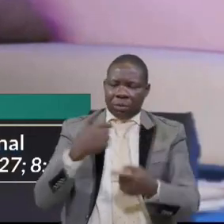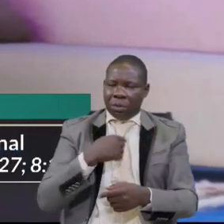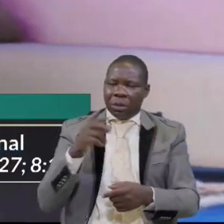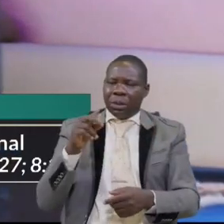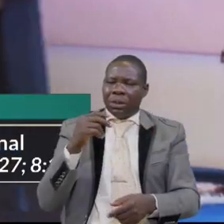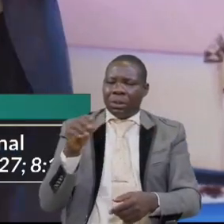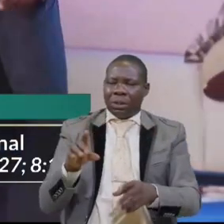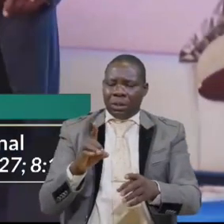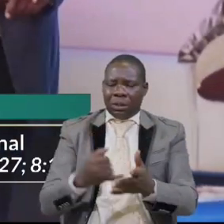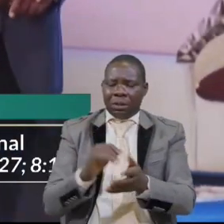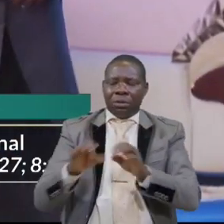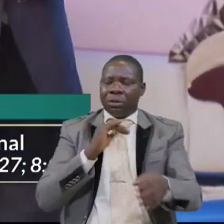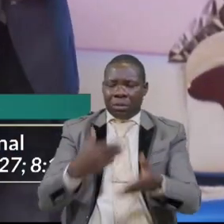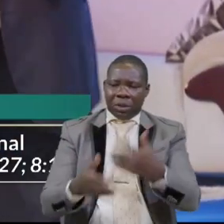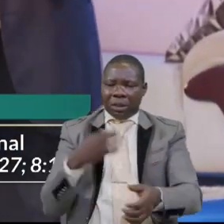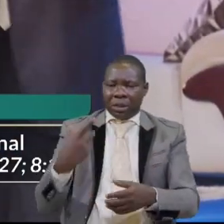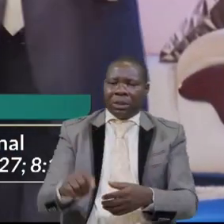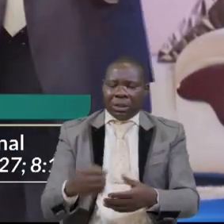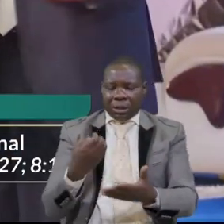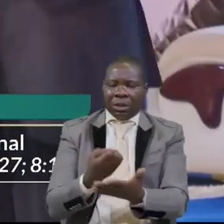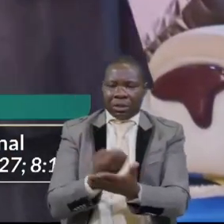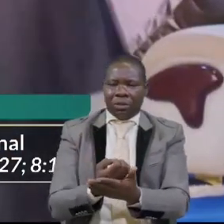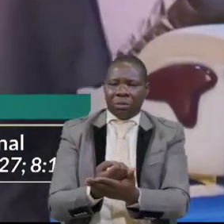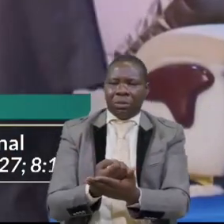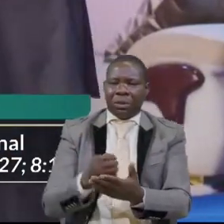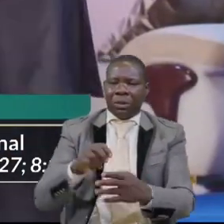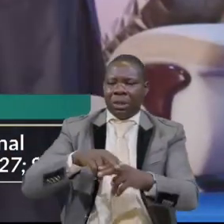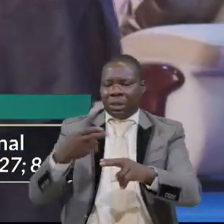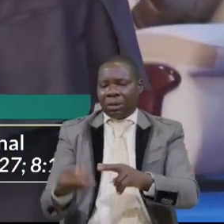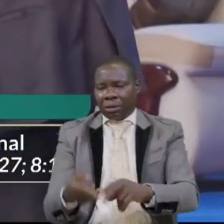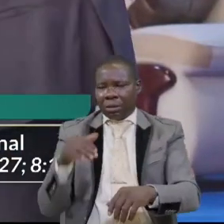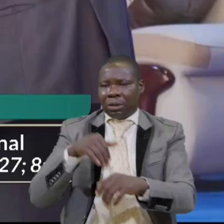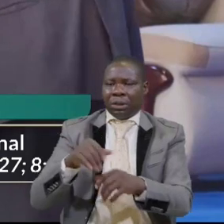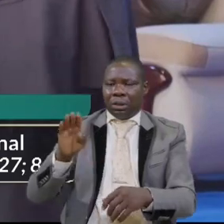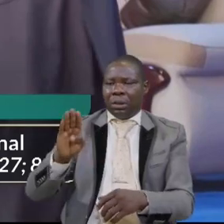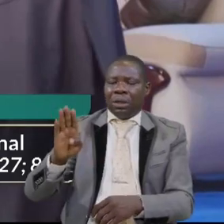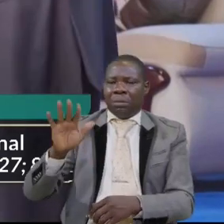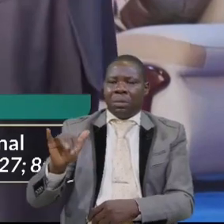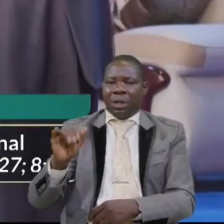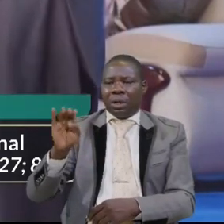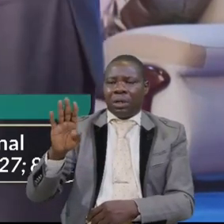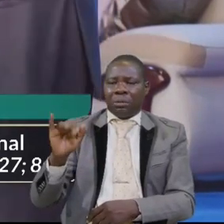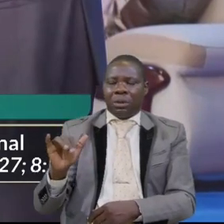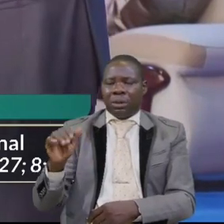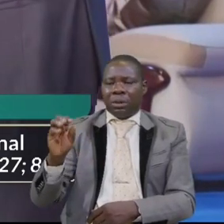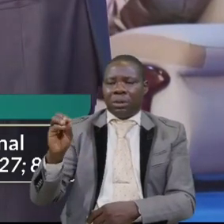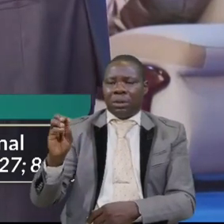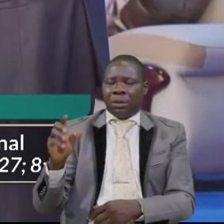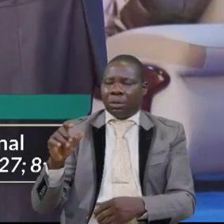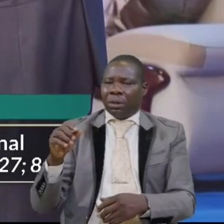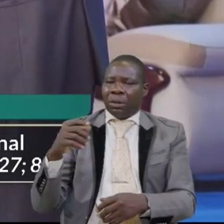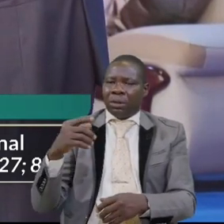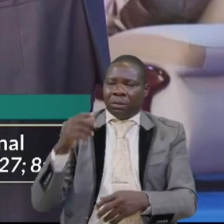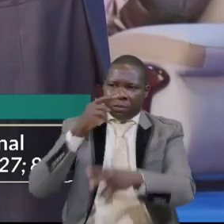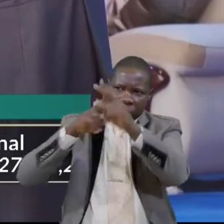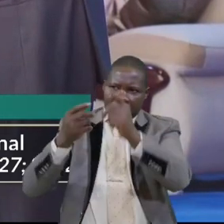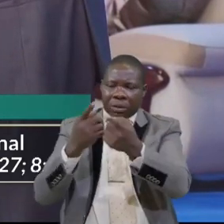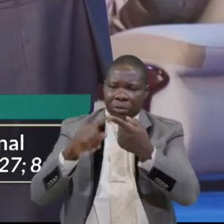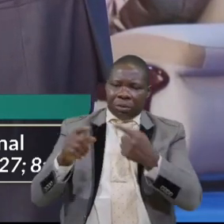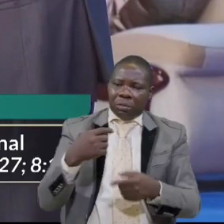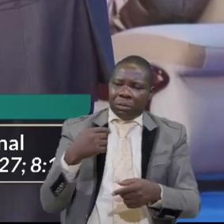la récession économique de Babylone, j'ai eu une vision. Peu importe la brutalité de l'homme qui est